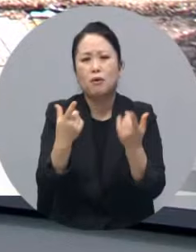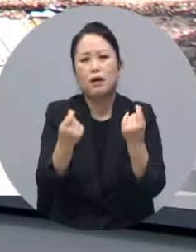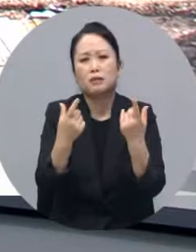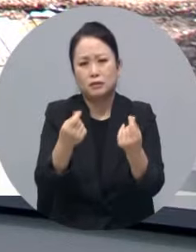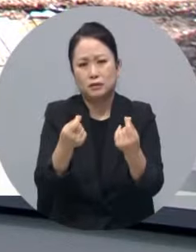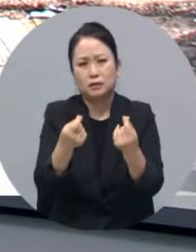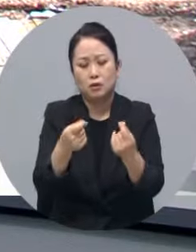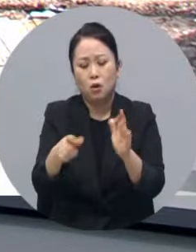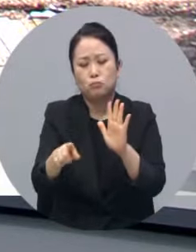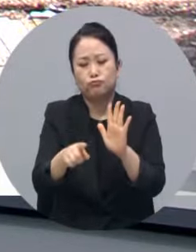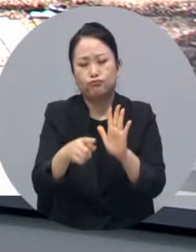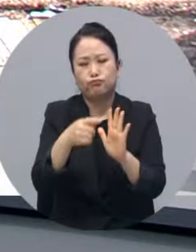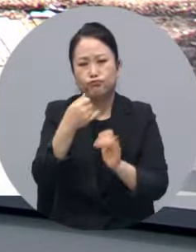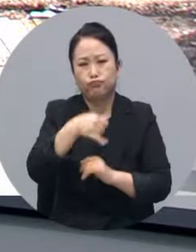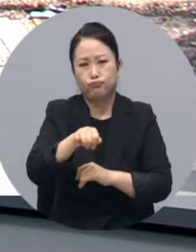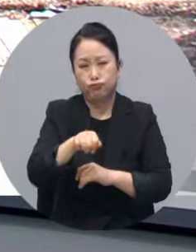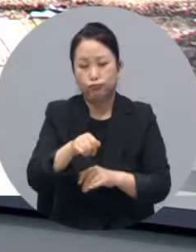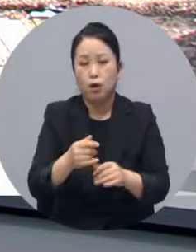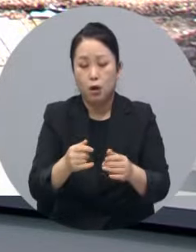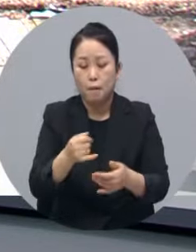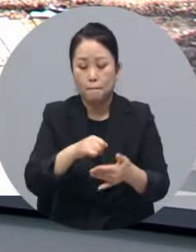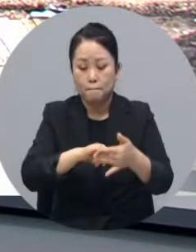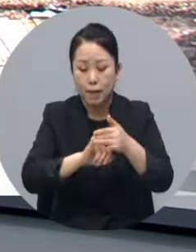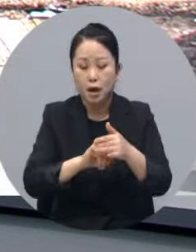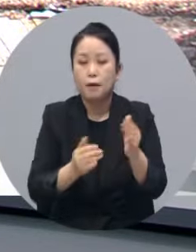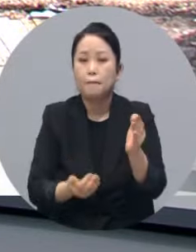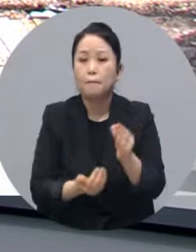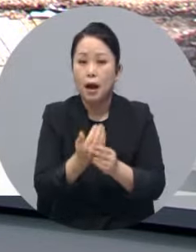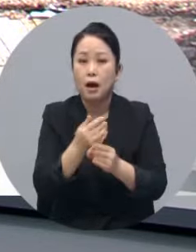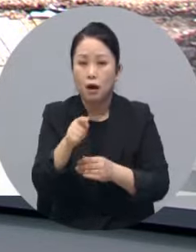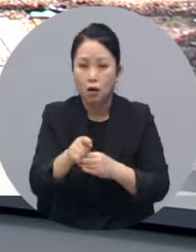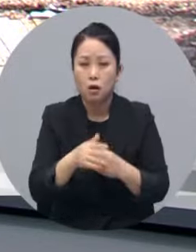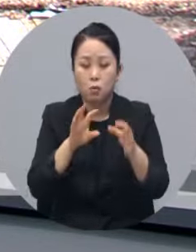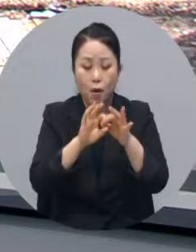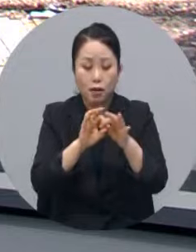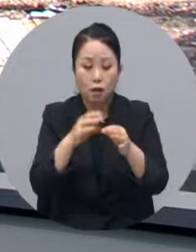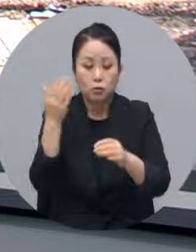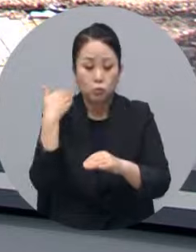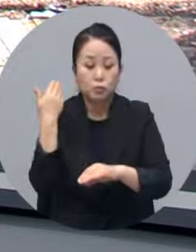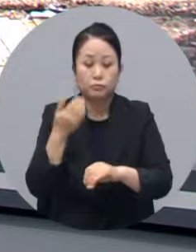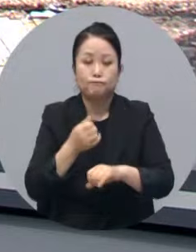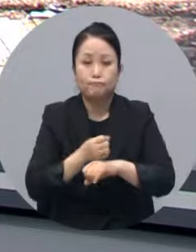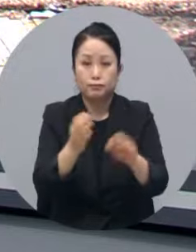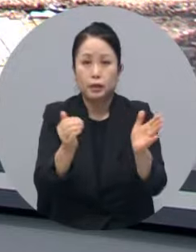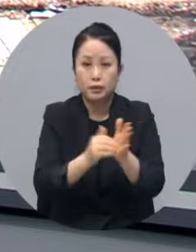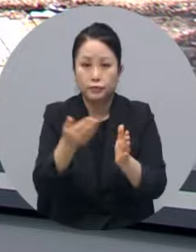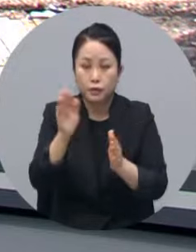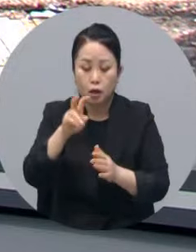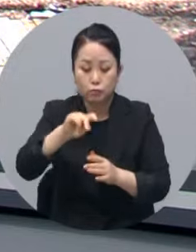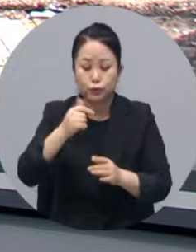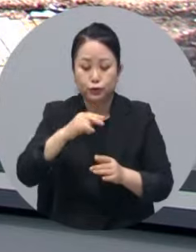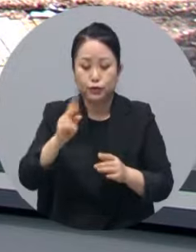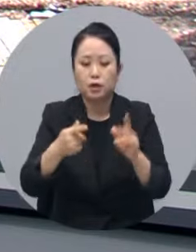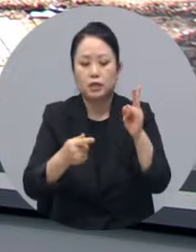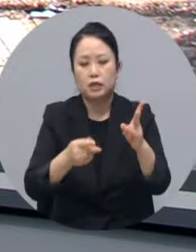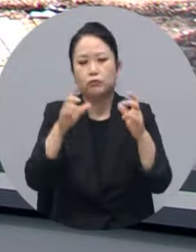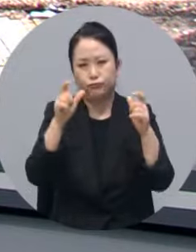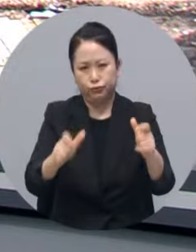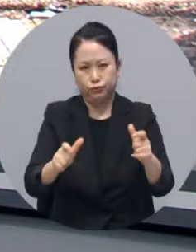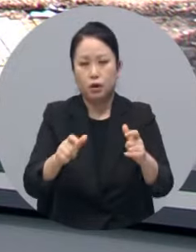있습니다. 지난번 관련 소식 전해드렸죠. 문현 2구역 이야기입니다. 박준호 기자가 더 자세히